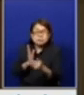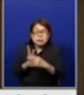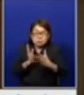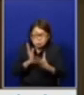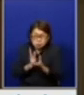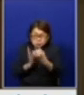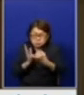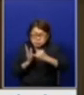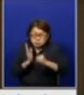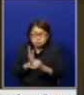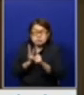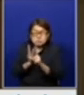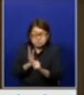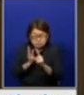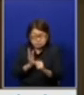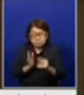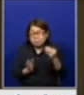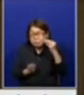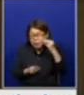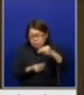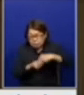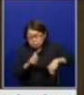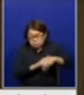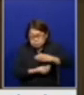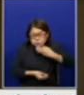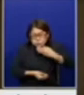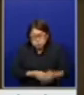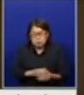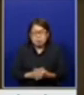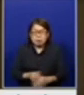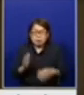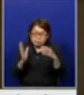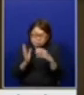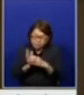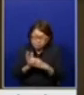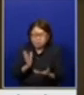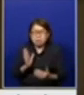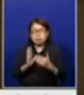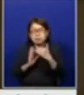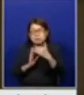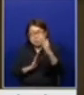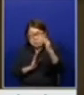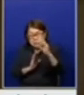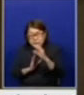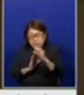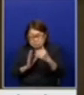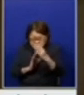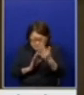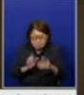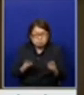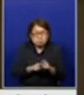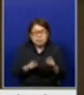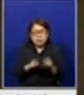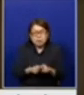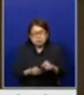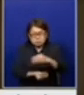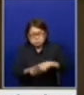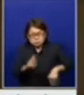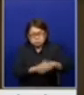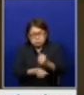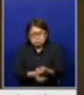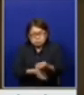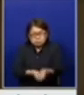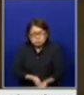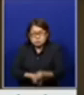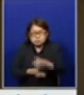ใหญ่ภาคเหนือก็จะมีน้ำให้เกษตรกรใช้ทั้งปีส่วนรายละเอียดก็จะกราบเรียนประธานในอนาคต